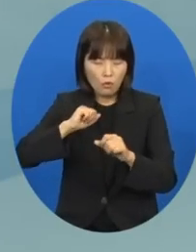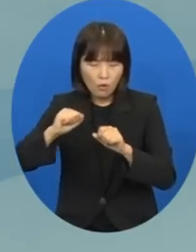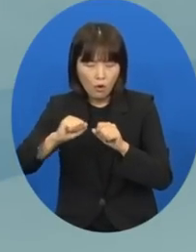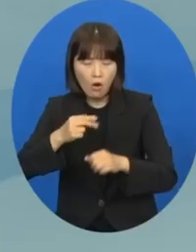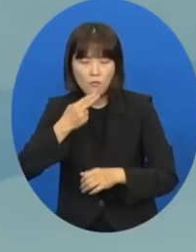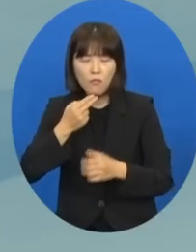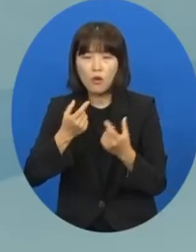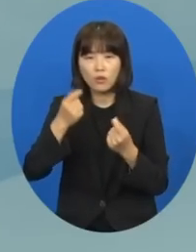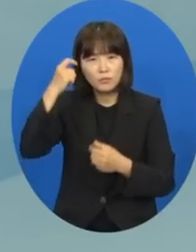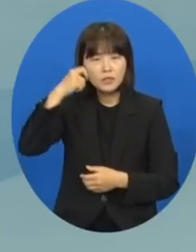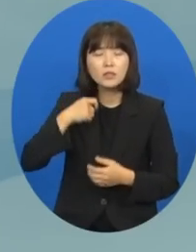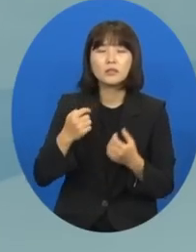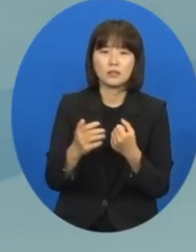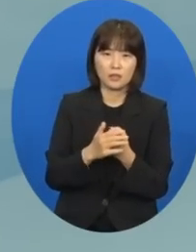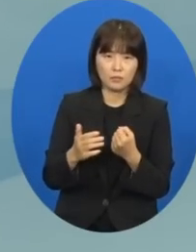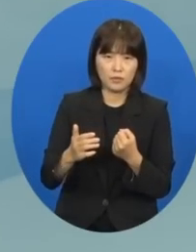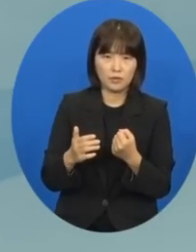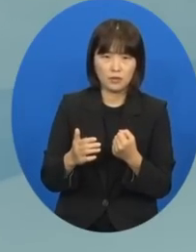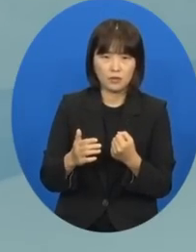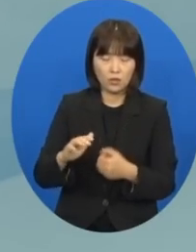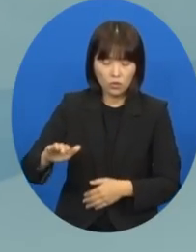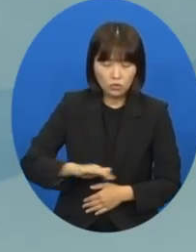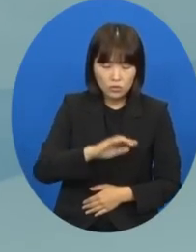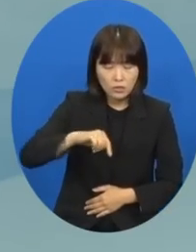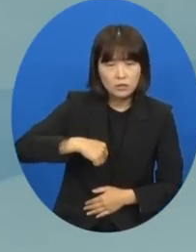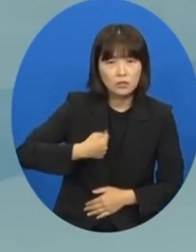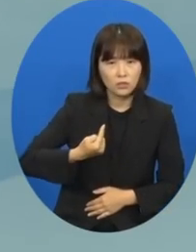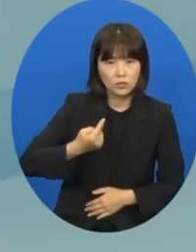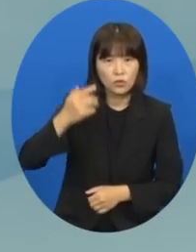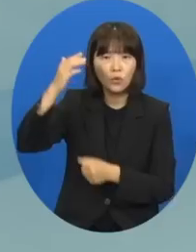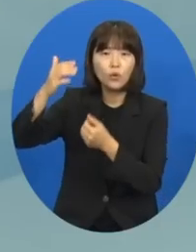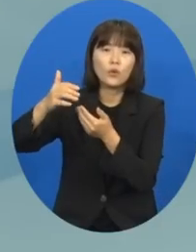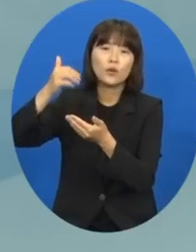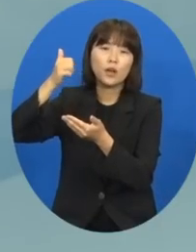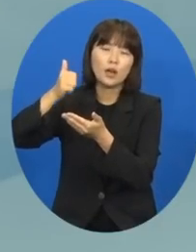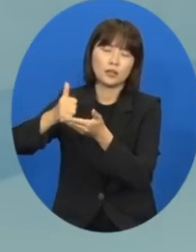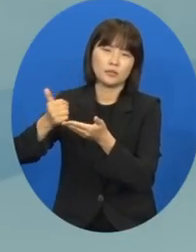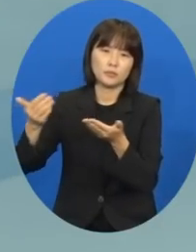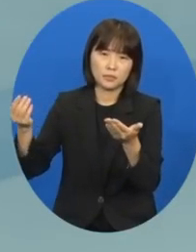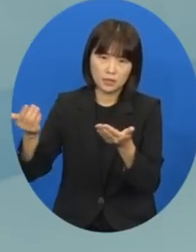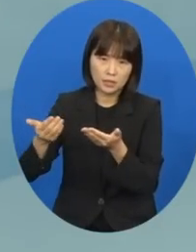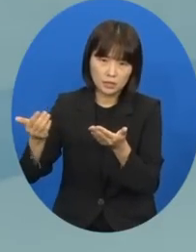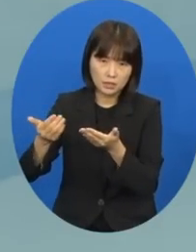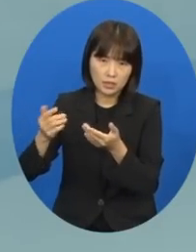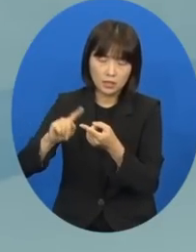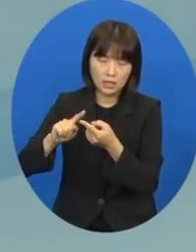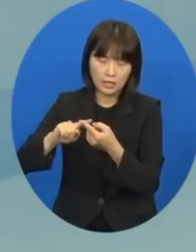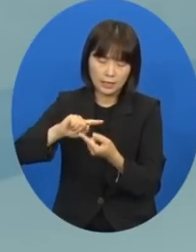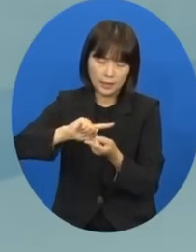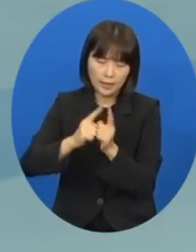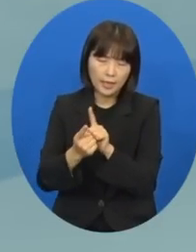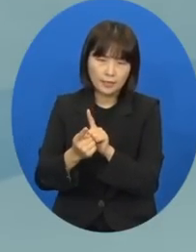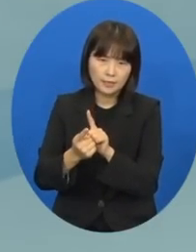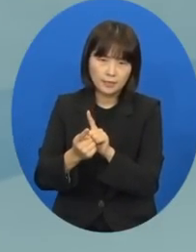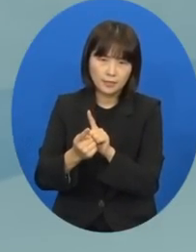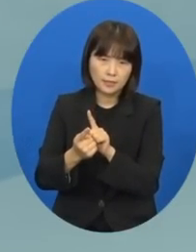때문에 그렇습니다. 그래서 우리가 스스로 하나님의 일을 대신하는 것입니다.